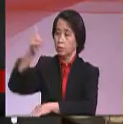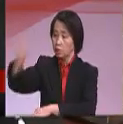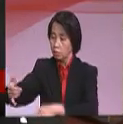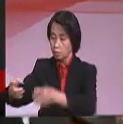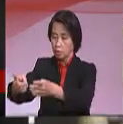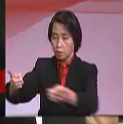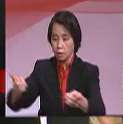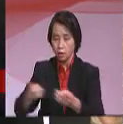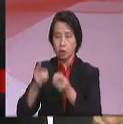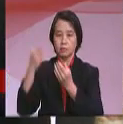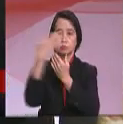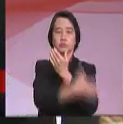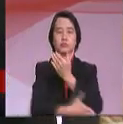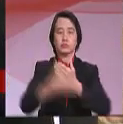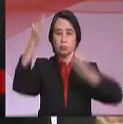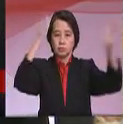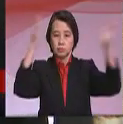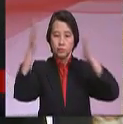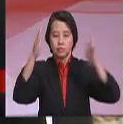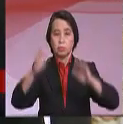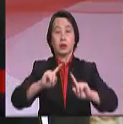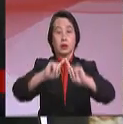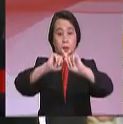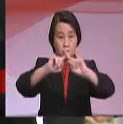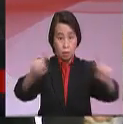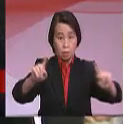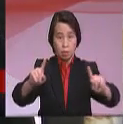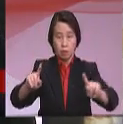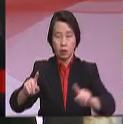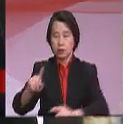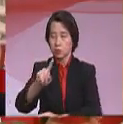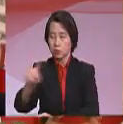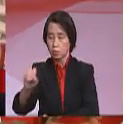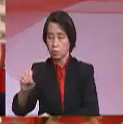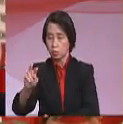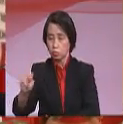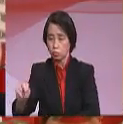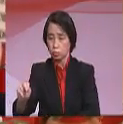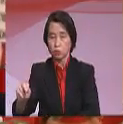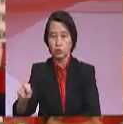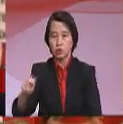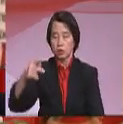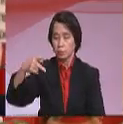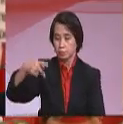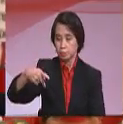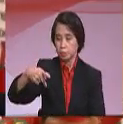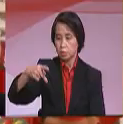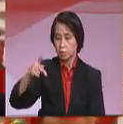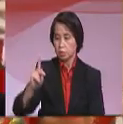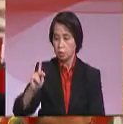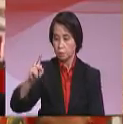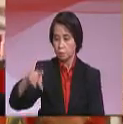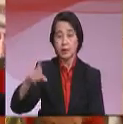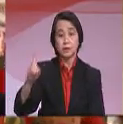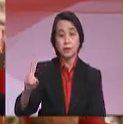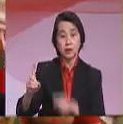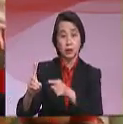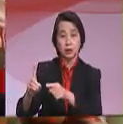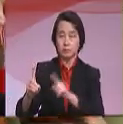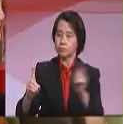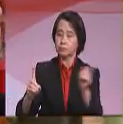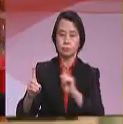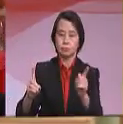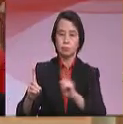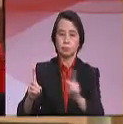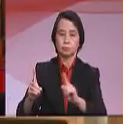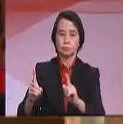seluruh negara kecuali di kawasan ataupun zon perintah kawalan pergerakan diperketatkan